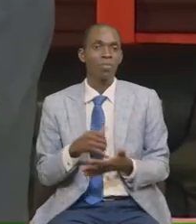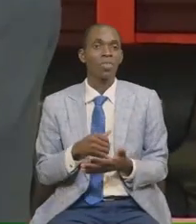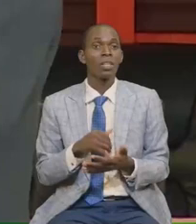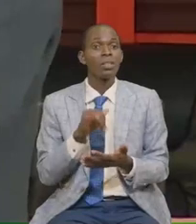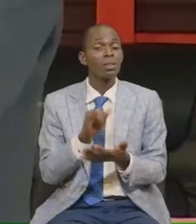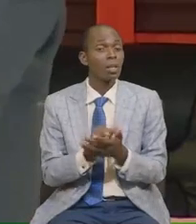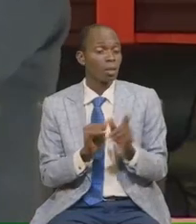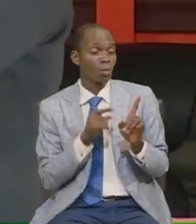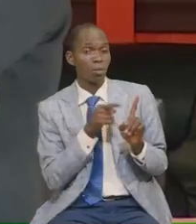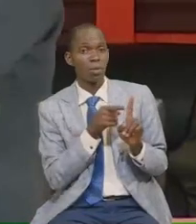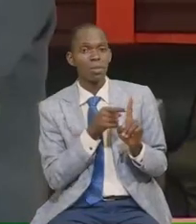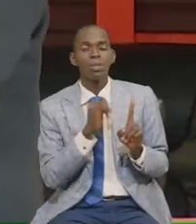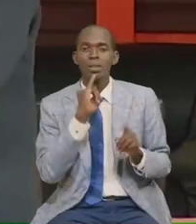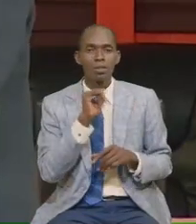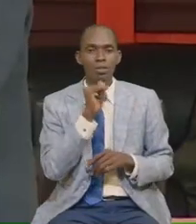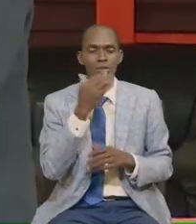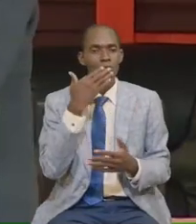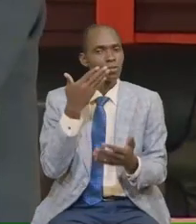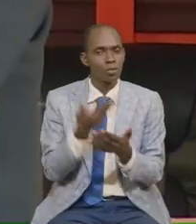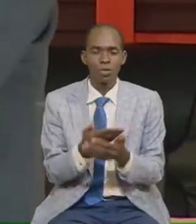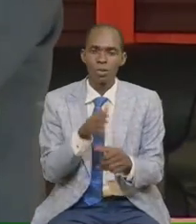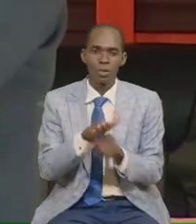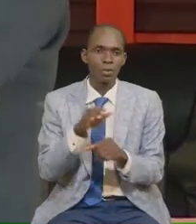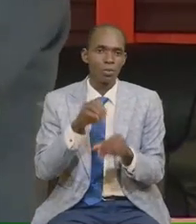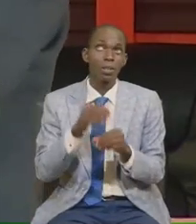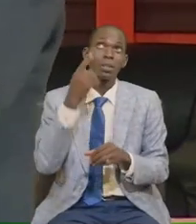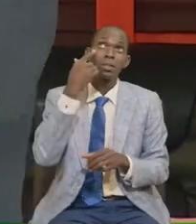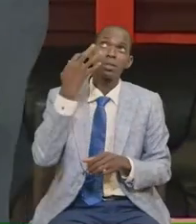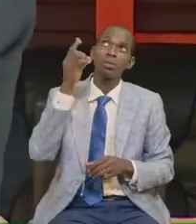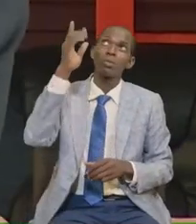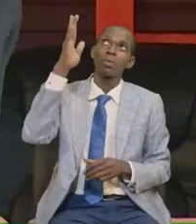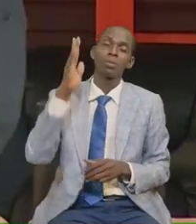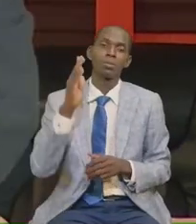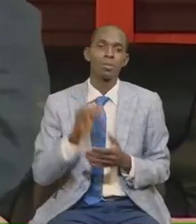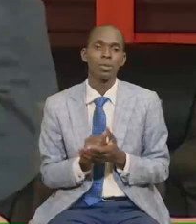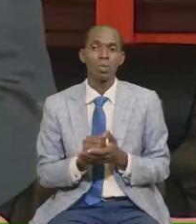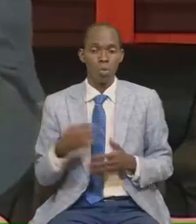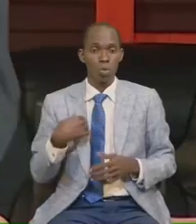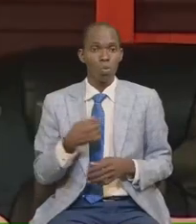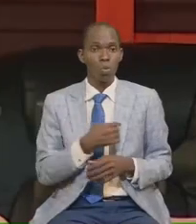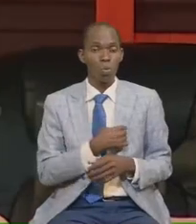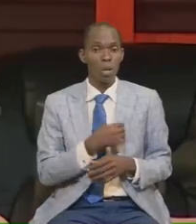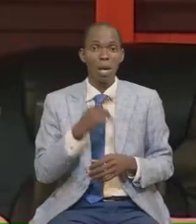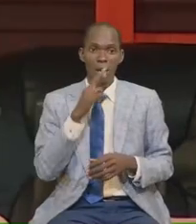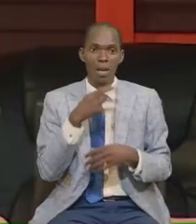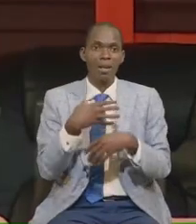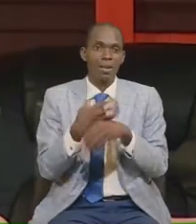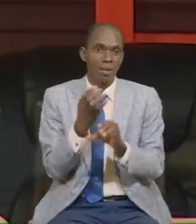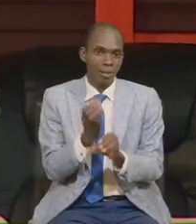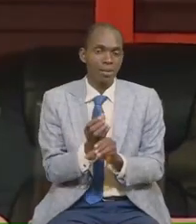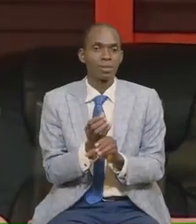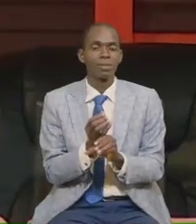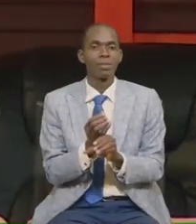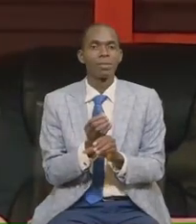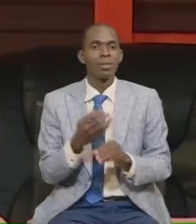Cela n'est pas assez bonne aux yeux de Dieu. Nous sommes créés pour les bonnes œuvres après cette